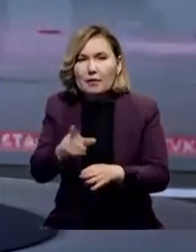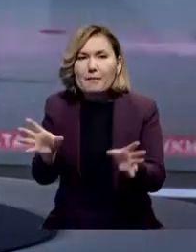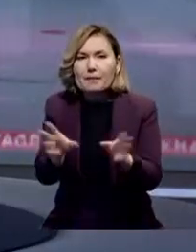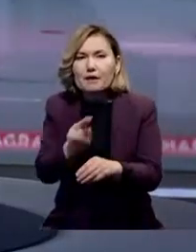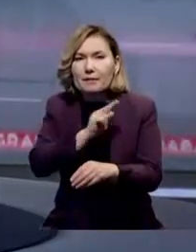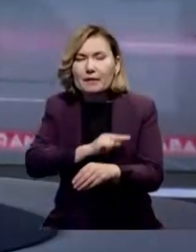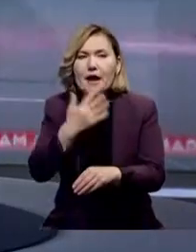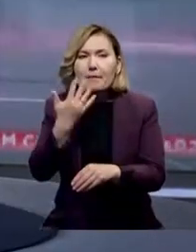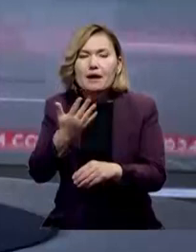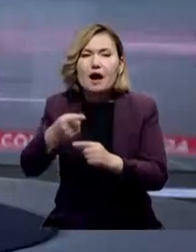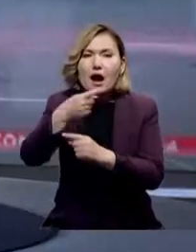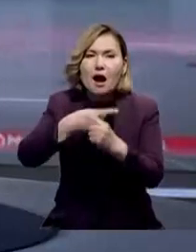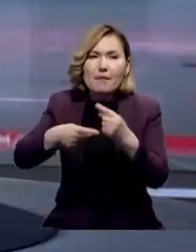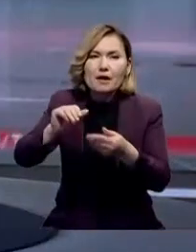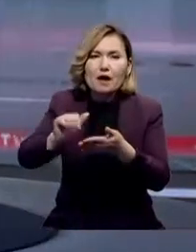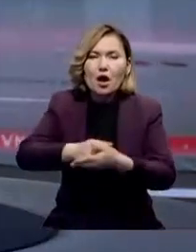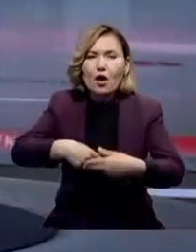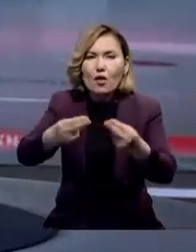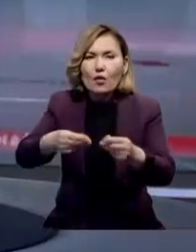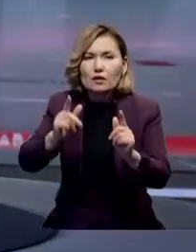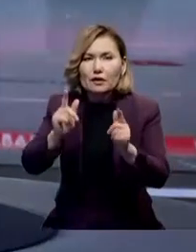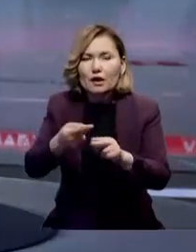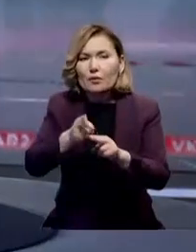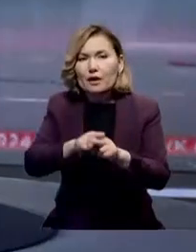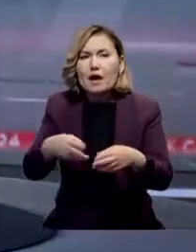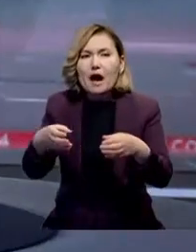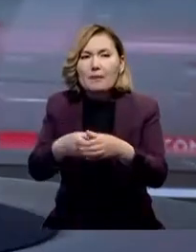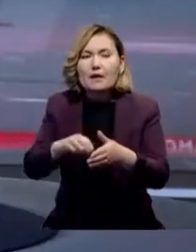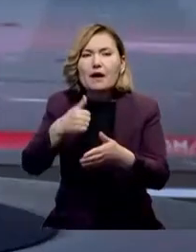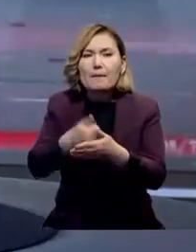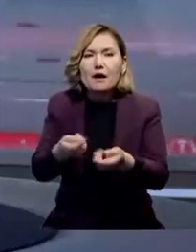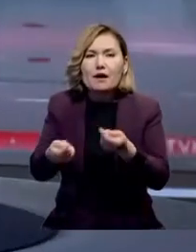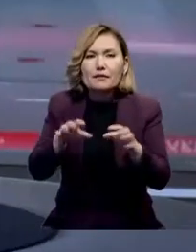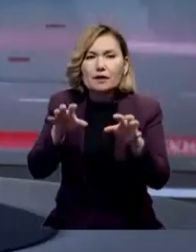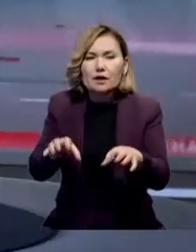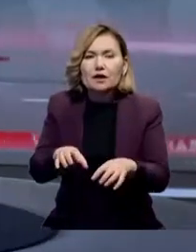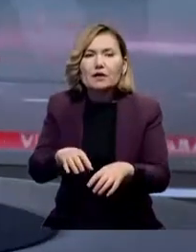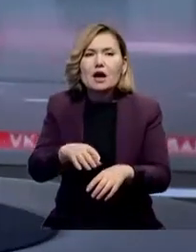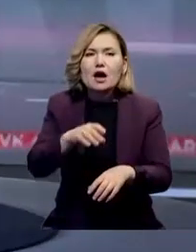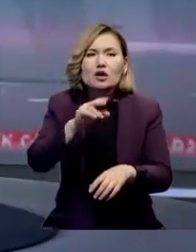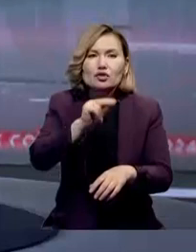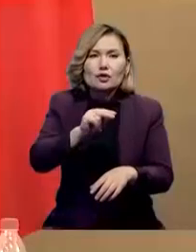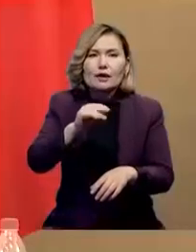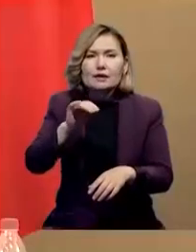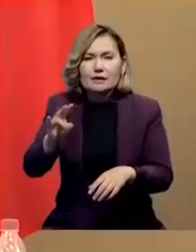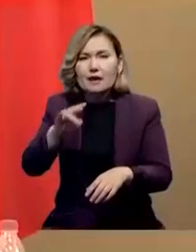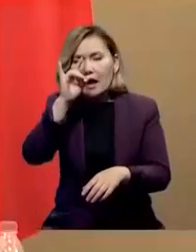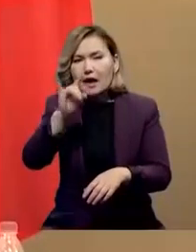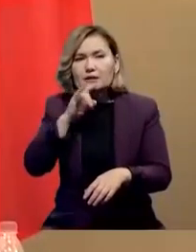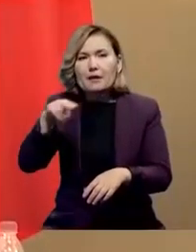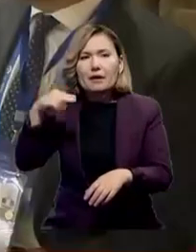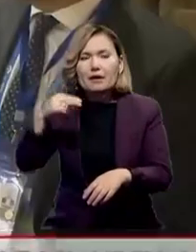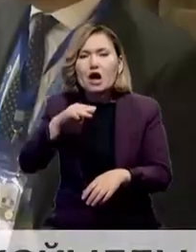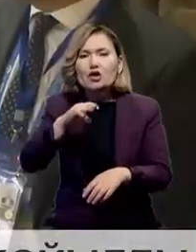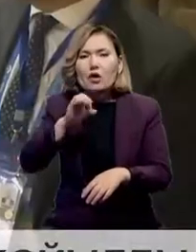әріптестермен 5 коммерциялық құжатқа қол қойды. Бұл туралы компанияның басқарма төрағасы Джу Хэсин Қазақстан президенті Қасым